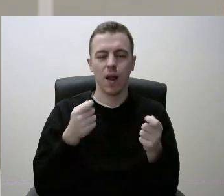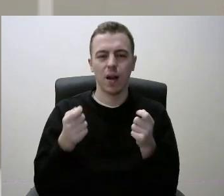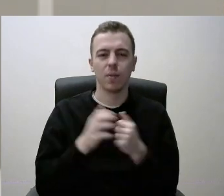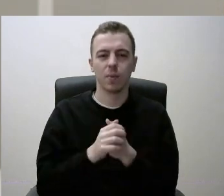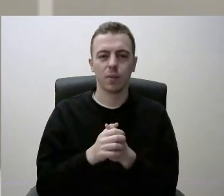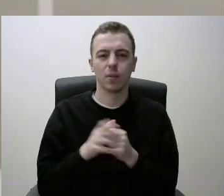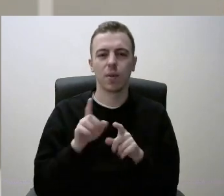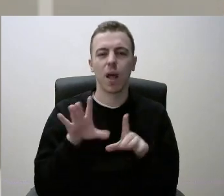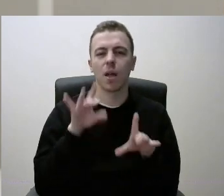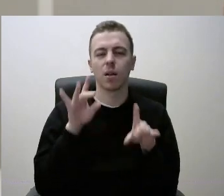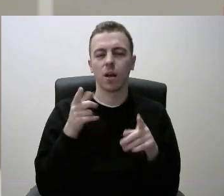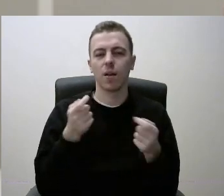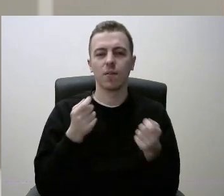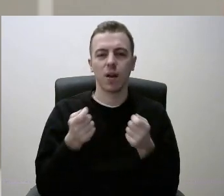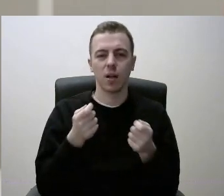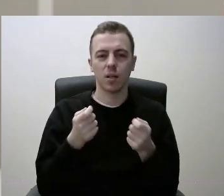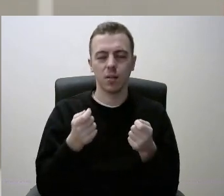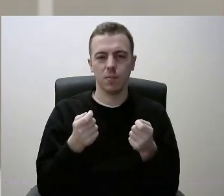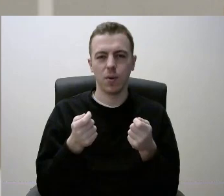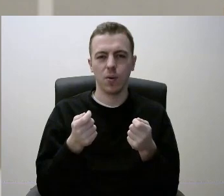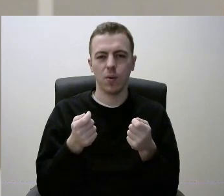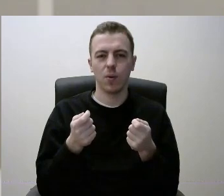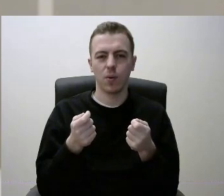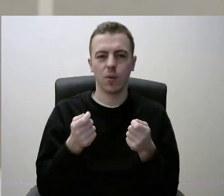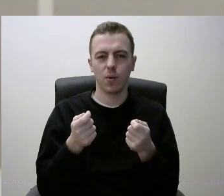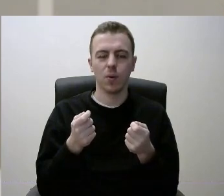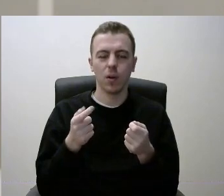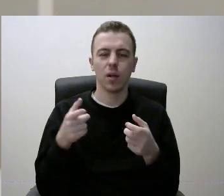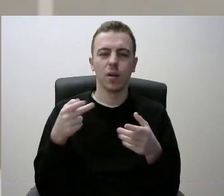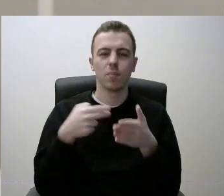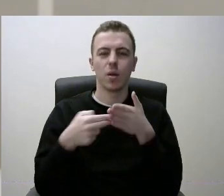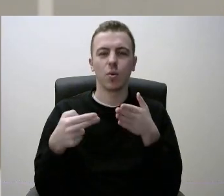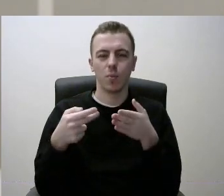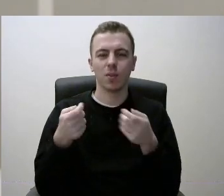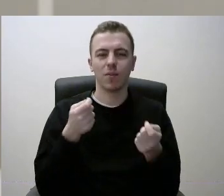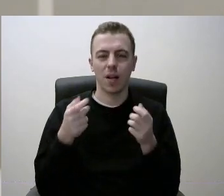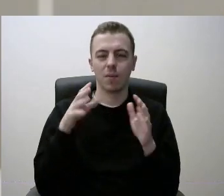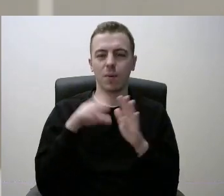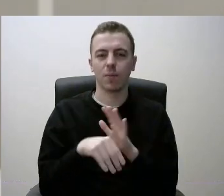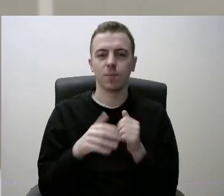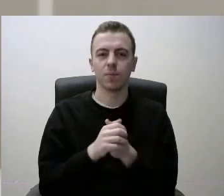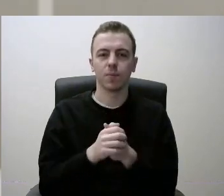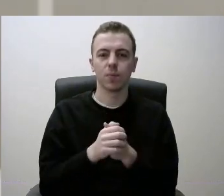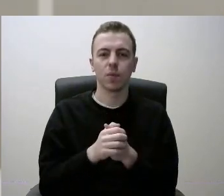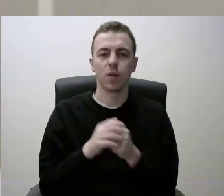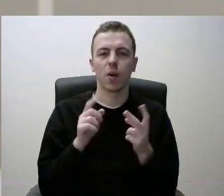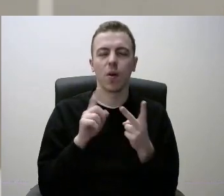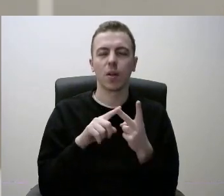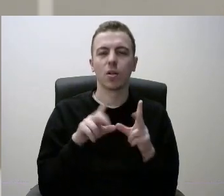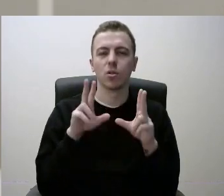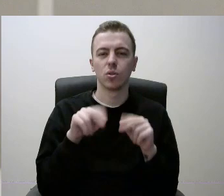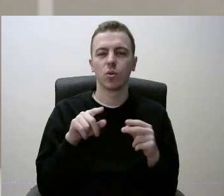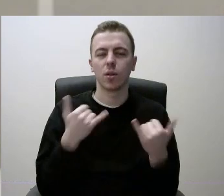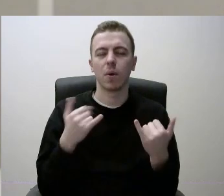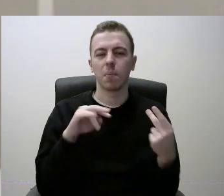į to valdymo tos bendrovės valdymo organus. Matyt, čia esminis klausimas yra. Kitas dalykas, iš tiesų pasikeitus